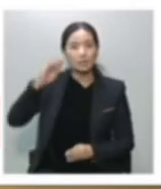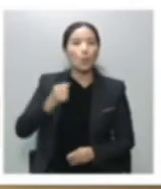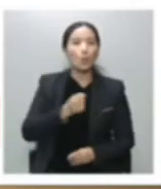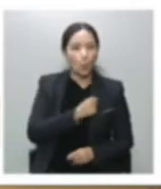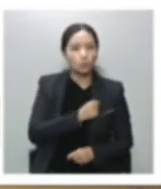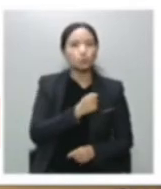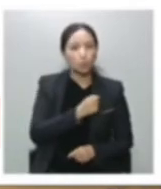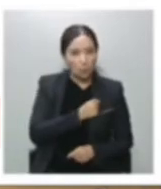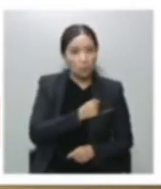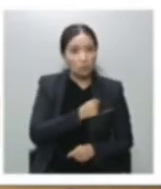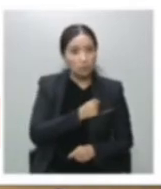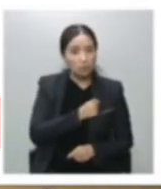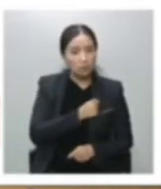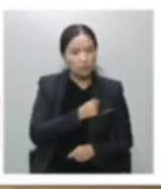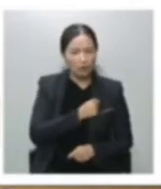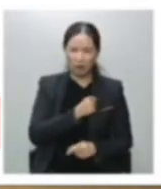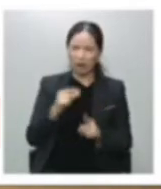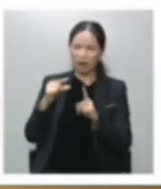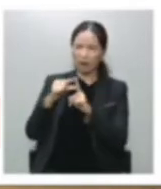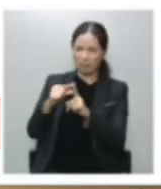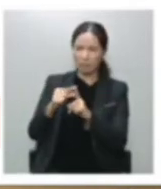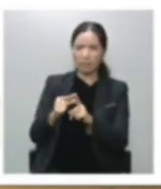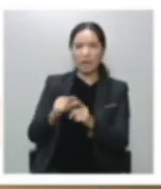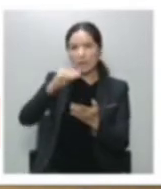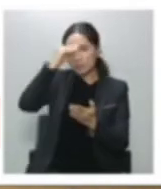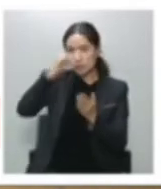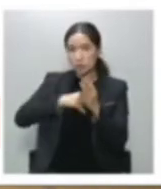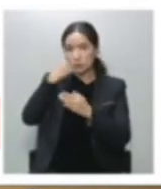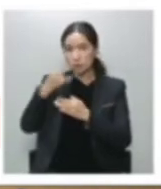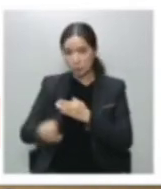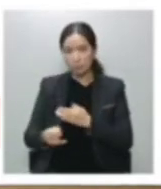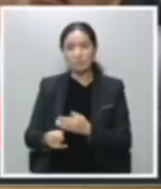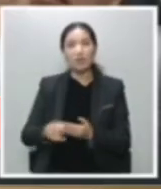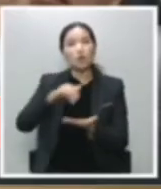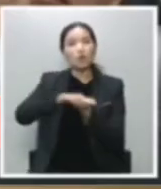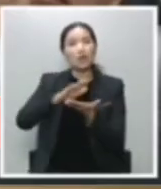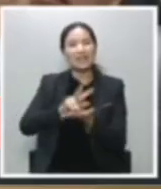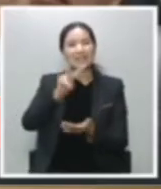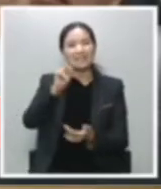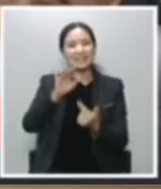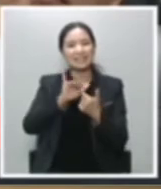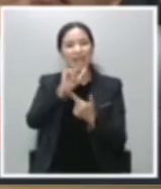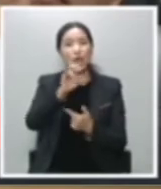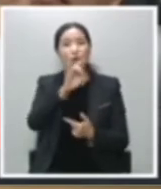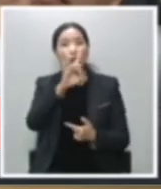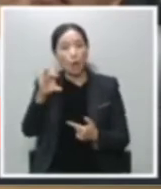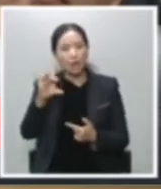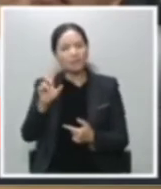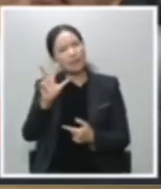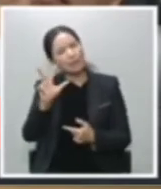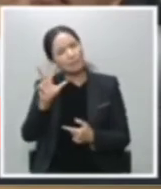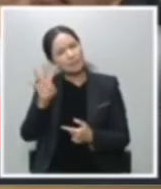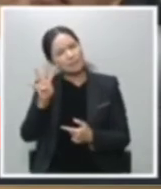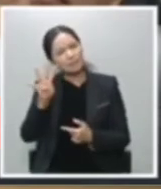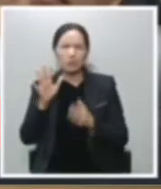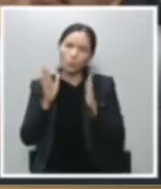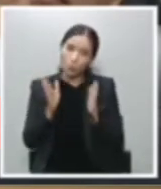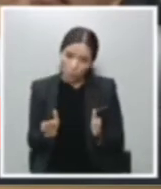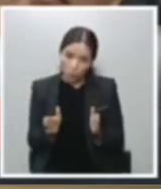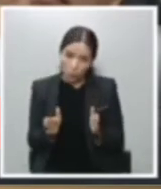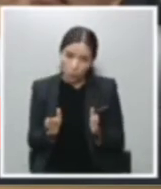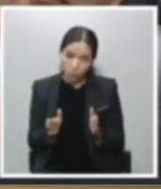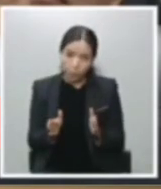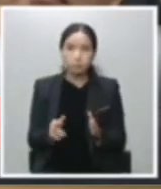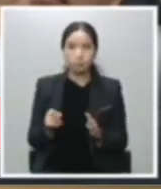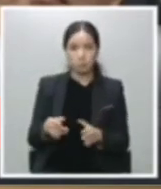เนี่ยจะมีคนที่จบโรงเรียนในร้อยมีสัก3คน5คนแต่ว่าในกลุ่มฝ่ายค้านทุกคนเลยครับโดนติดตาม